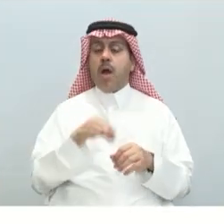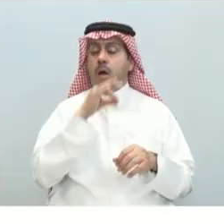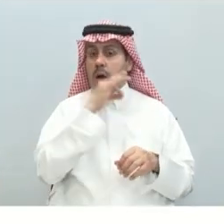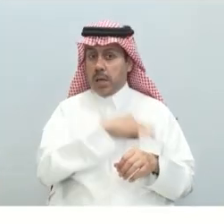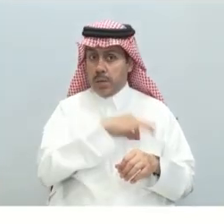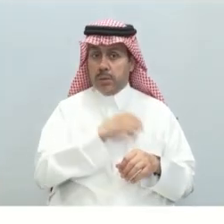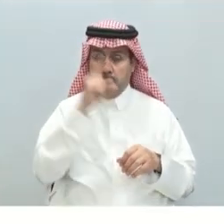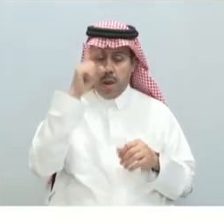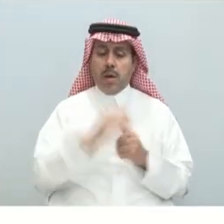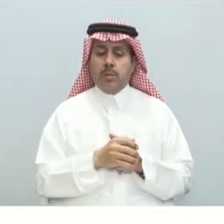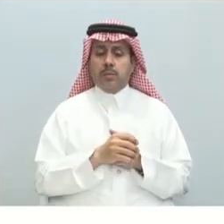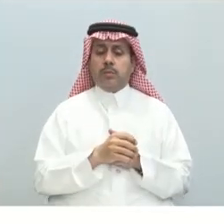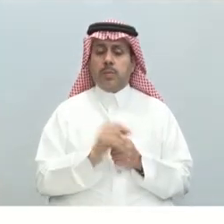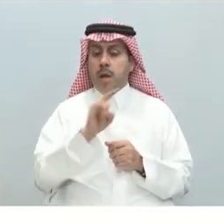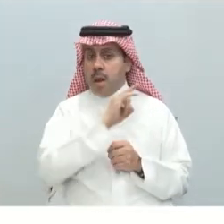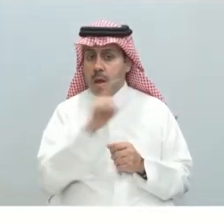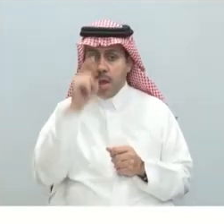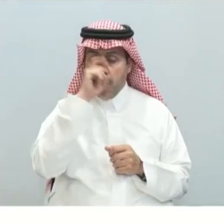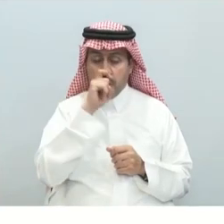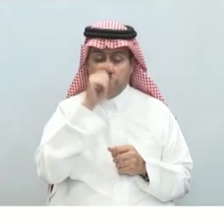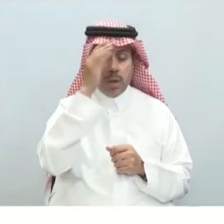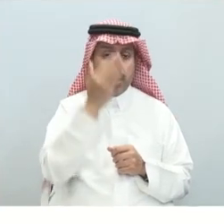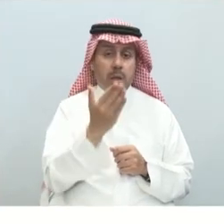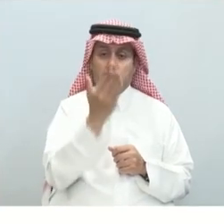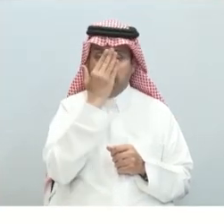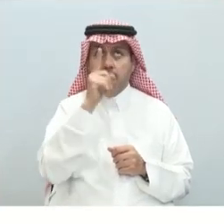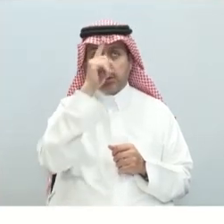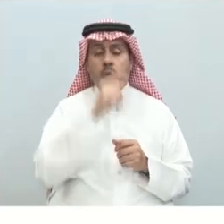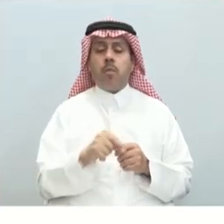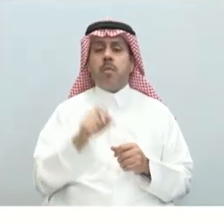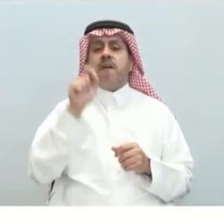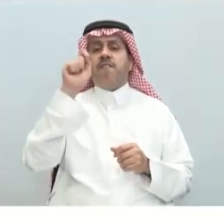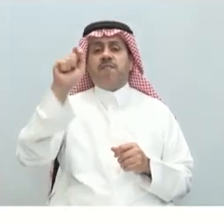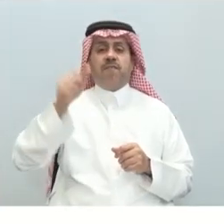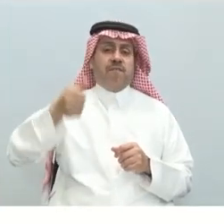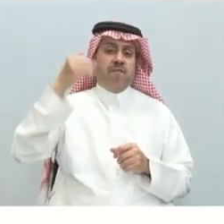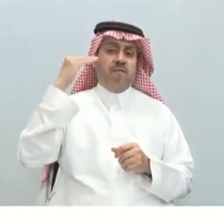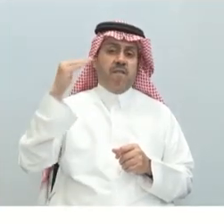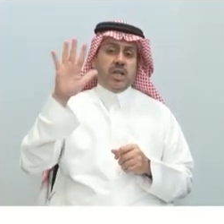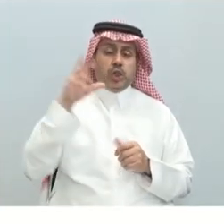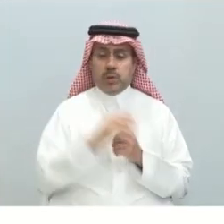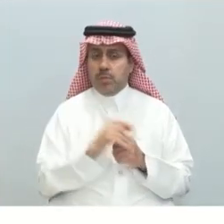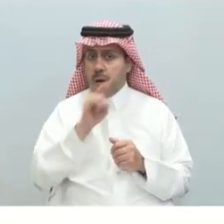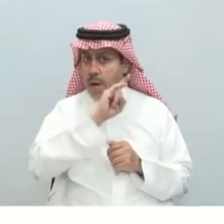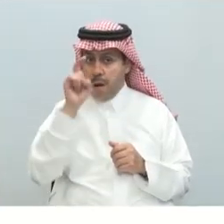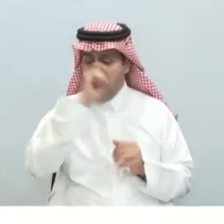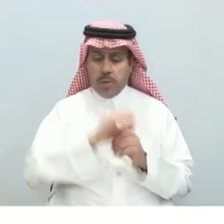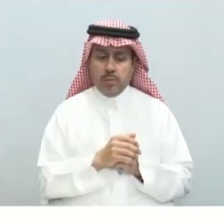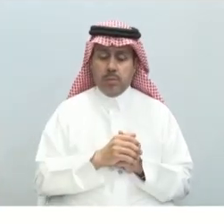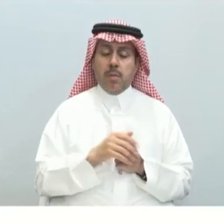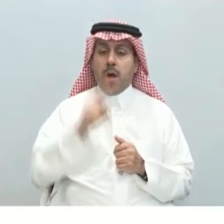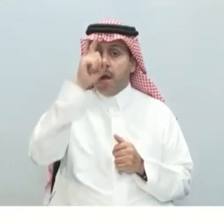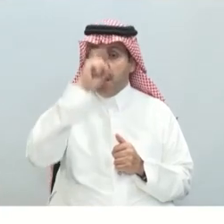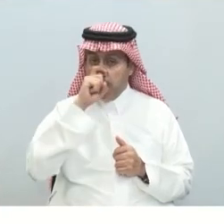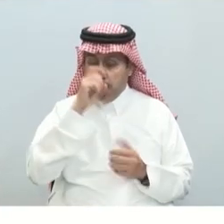تعالى انه لا يامر عباده بالفحشاء بل يامر بالعدل في العبادات والمعاملات